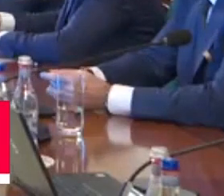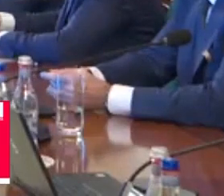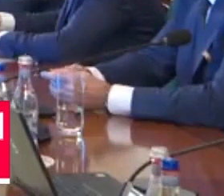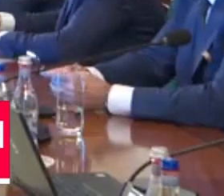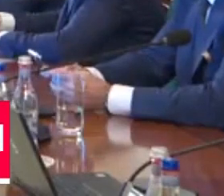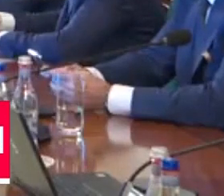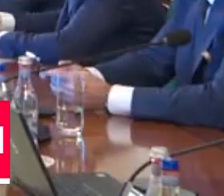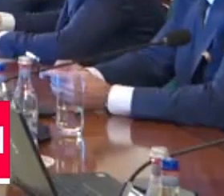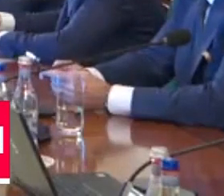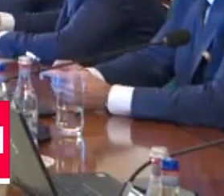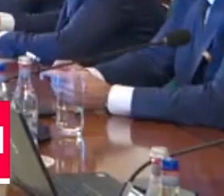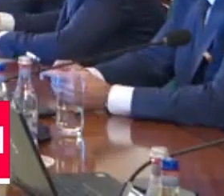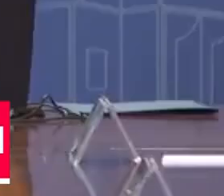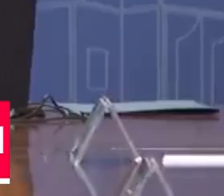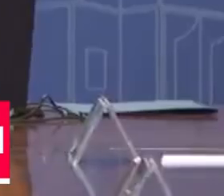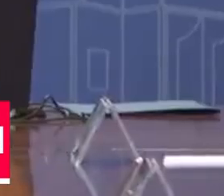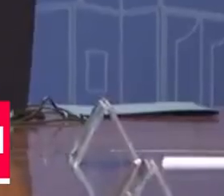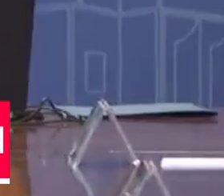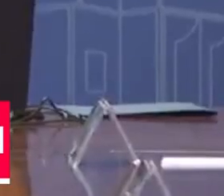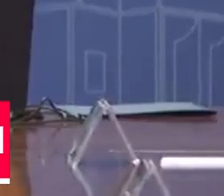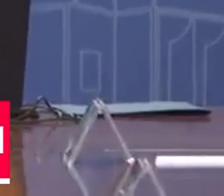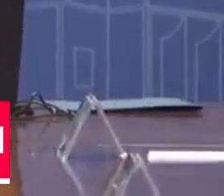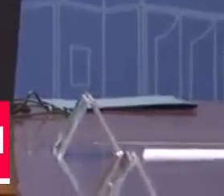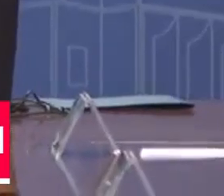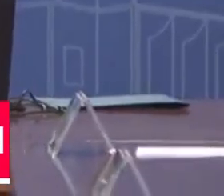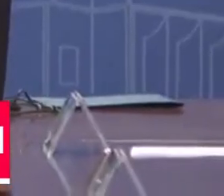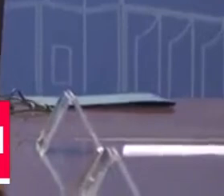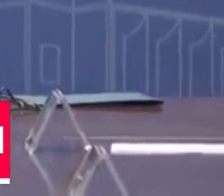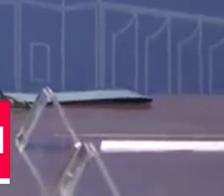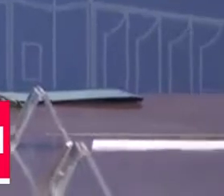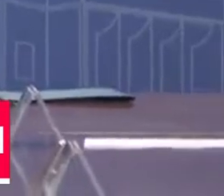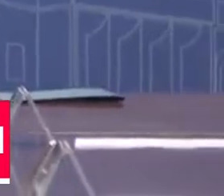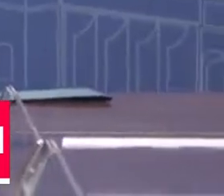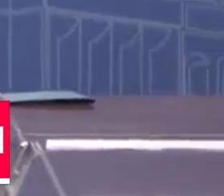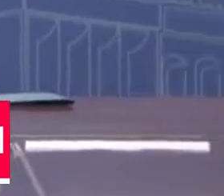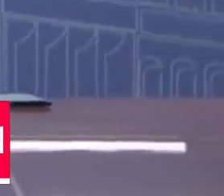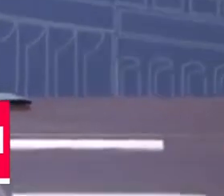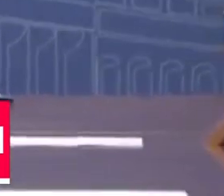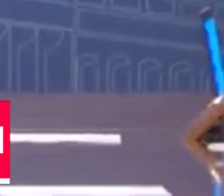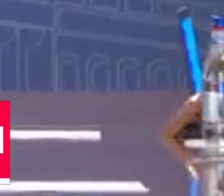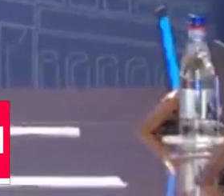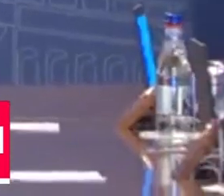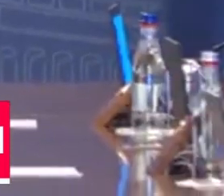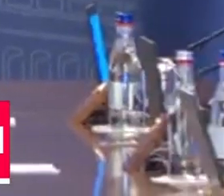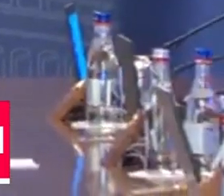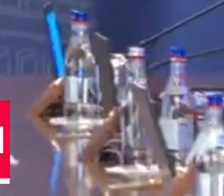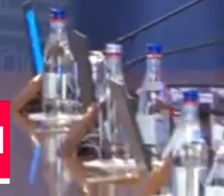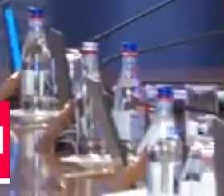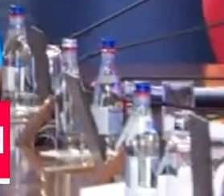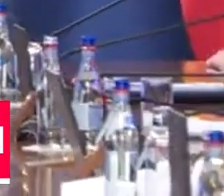Ședința de guvern a început într-un mod neobișnuit. Nicolae Ciucă a prezentat un invitat surpriză. Este aici, în stânga mea, vi-l prezint.